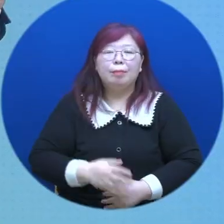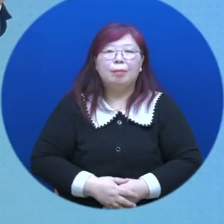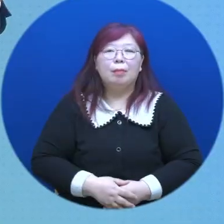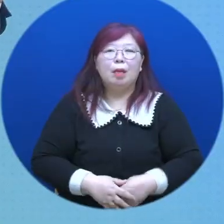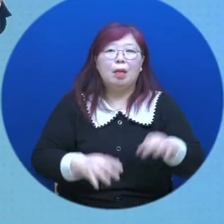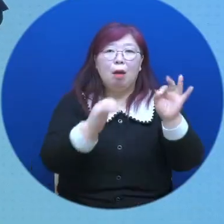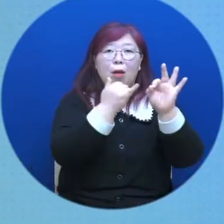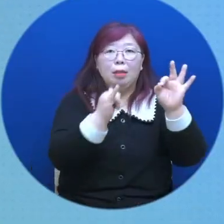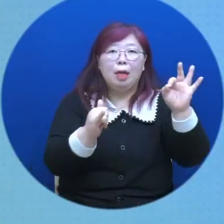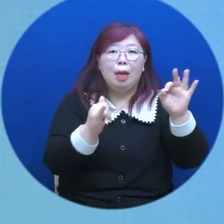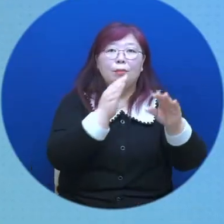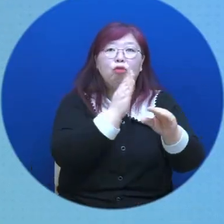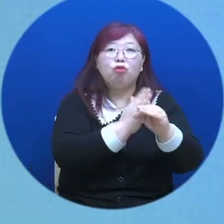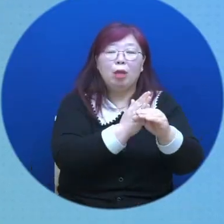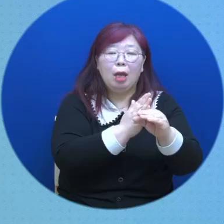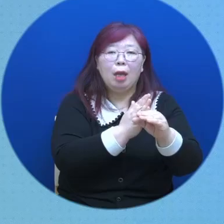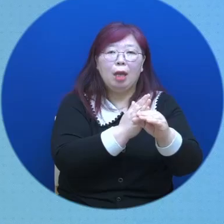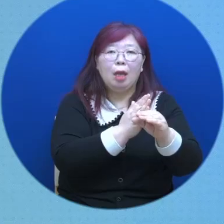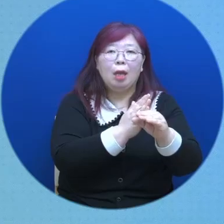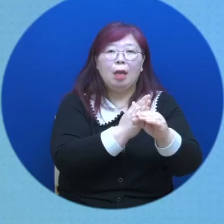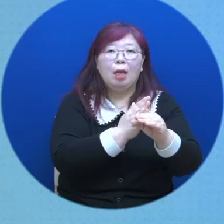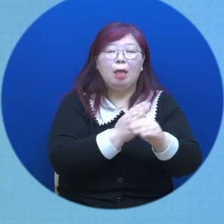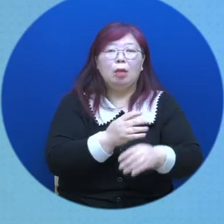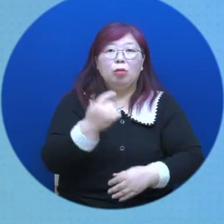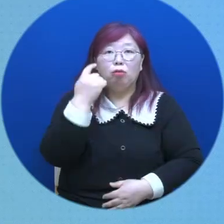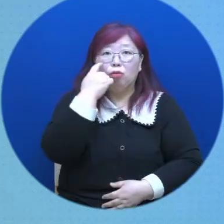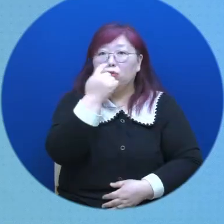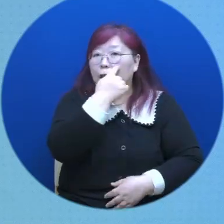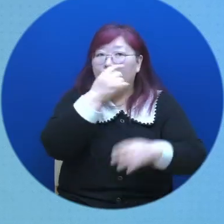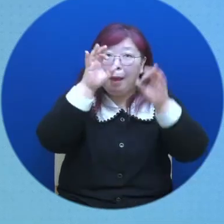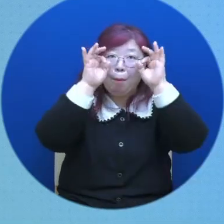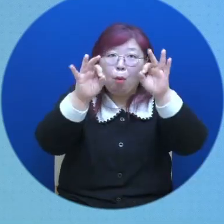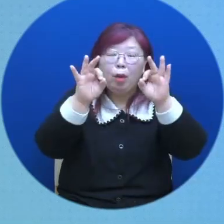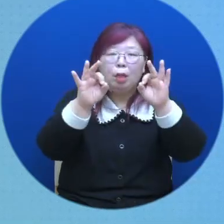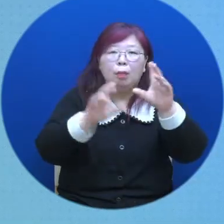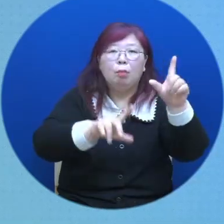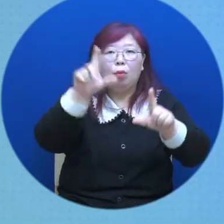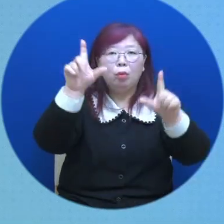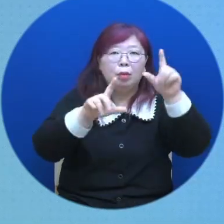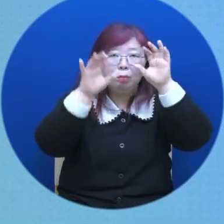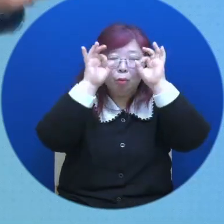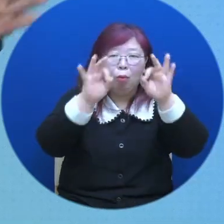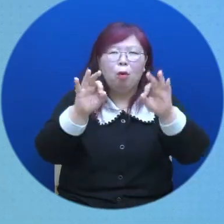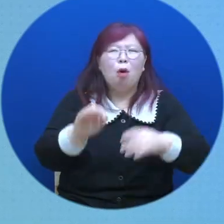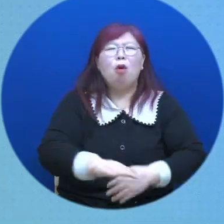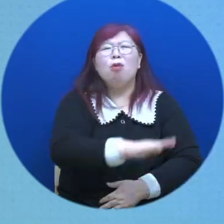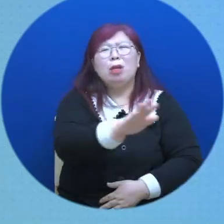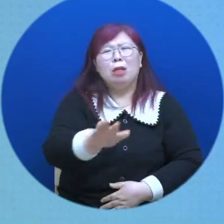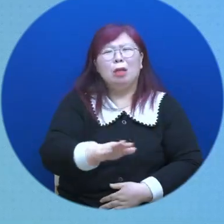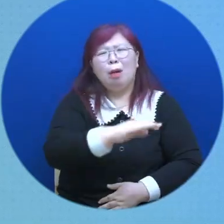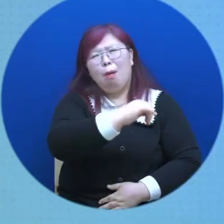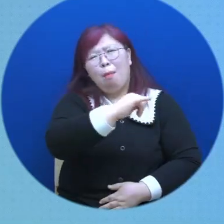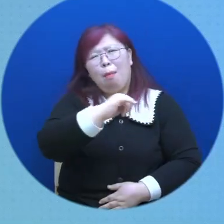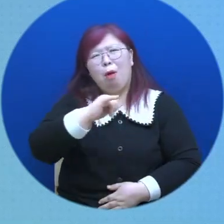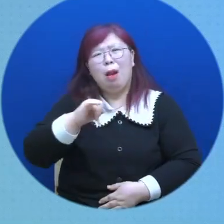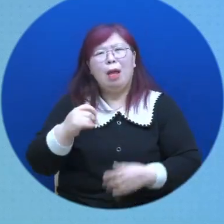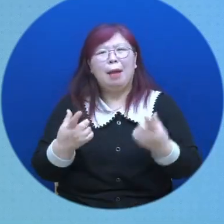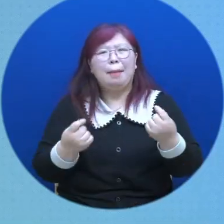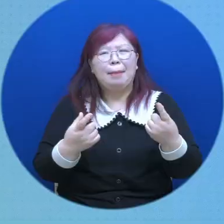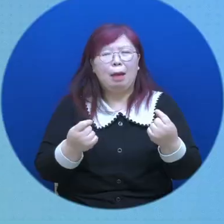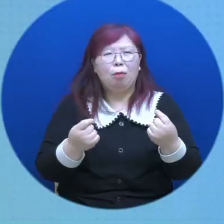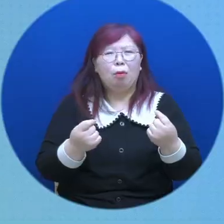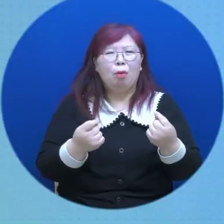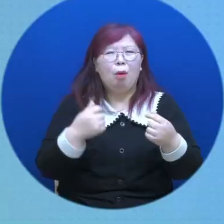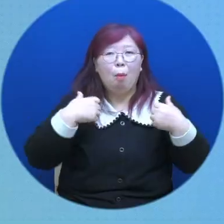10명 가운데에 눈에 보이는 성, 눈에 보이는 거인을 보며 우리는 메뚜기다고 무너져 내렸습니다.